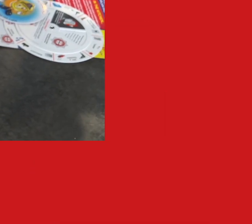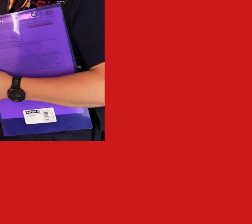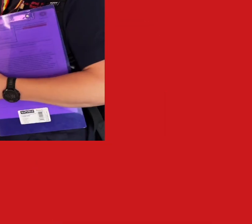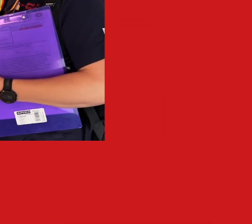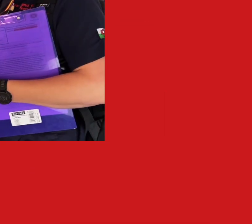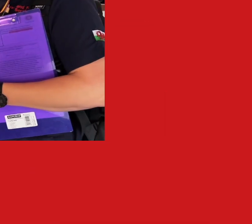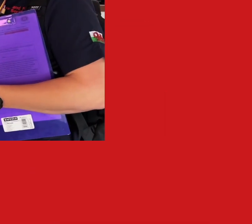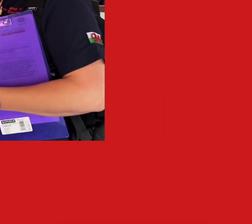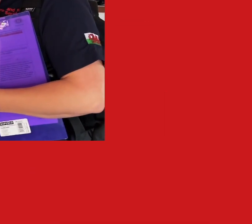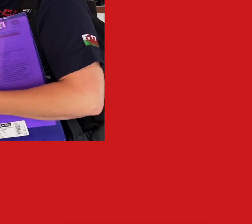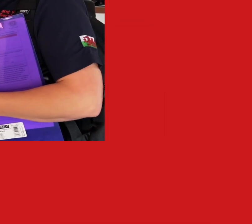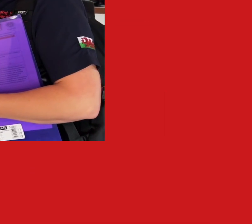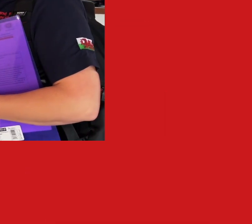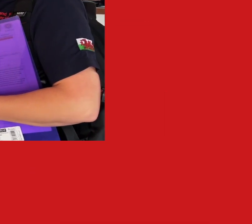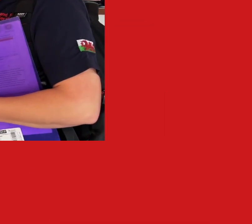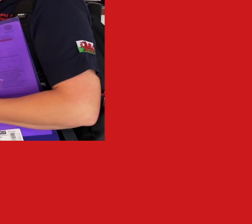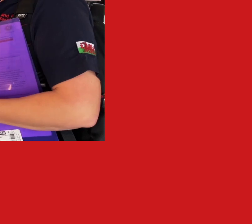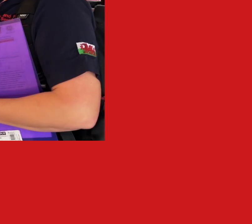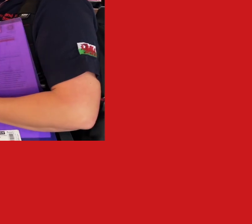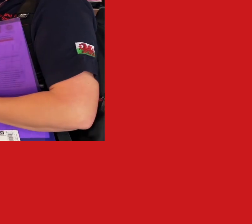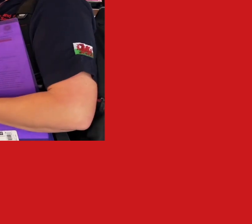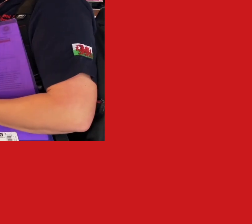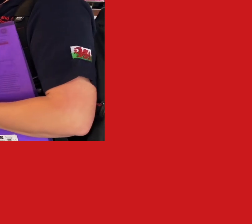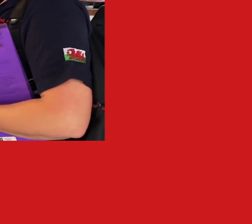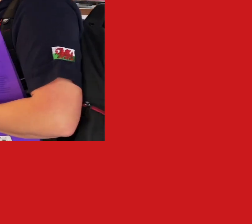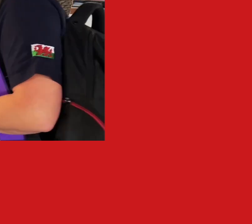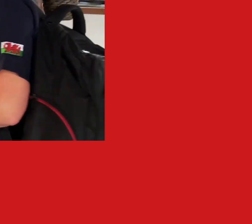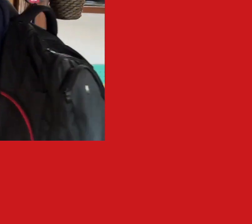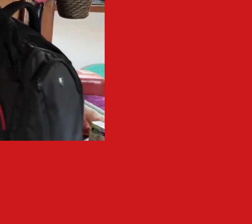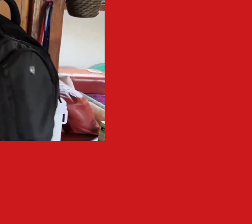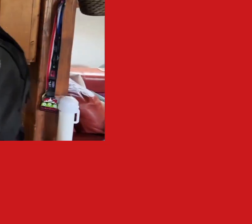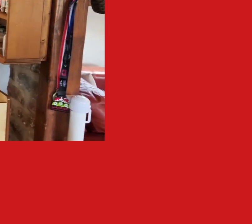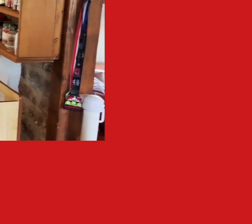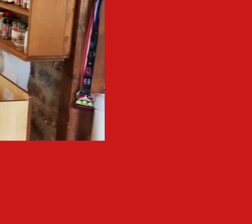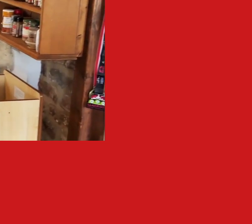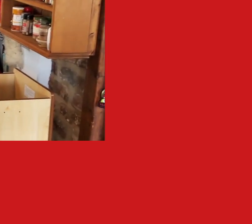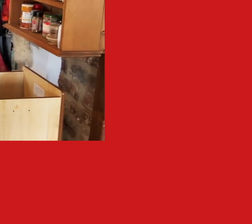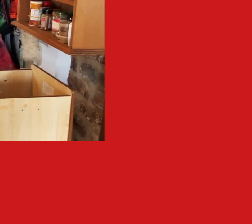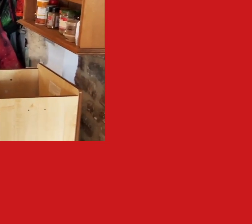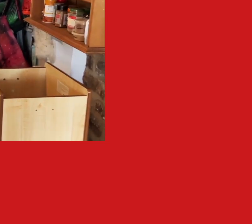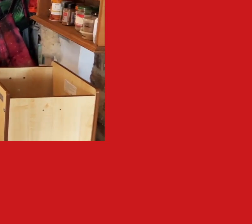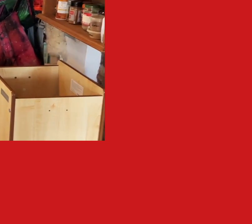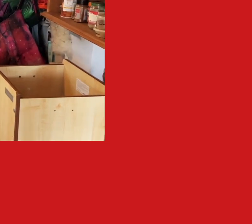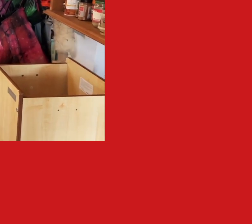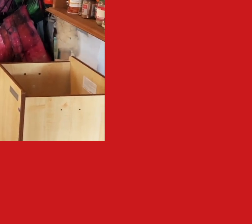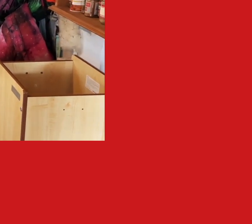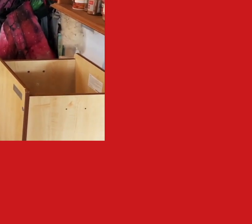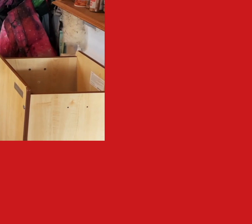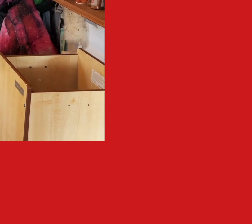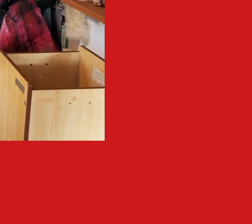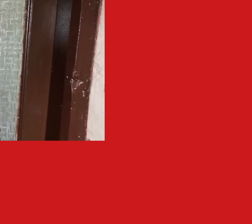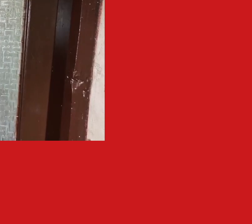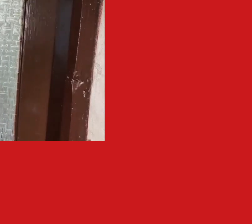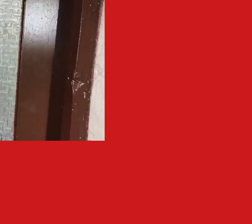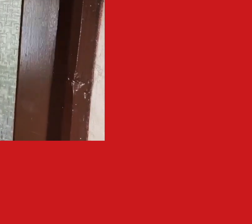lles meddyliol, bwyta'n iach a ffitrwydd, ysmygu ac alcohol a llawer mwy o wybodaeth.